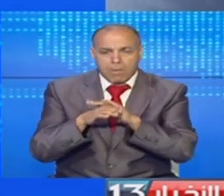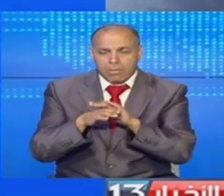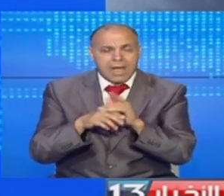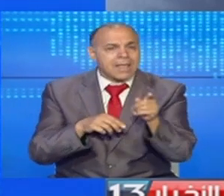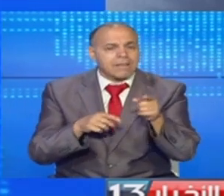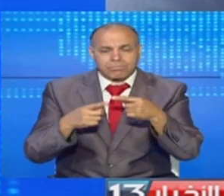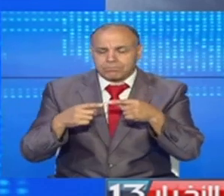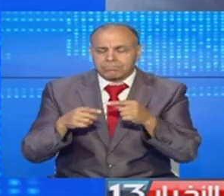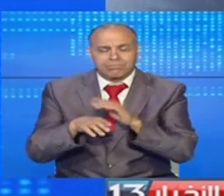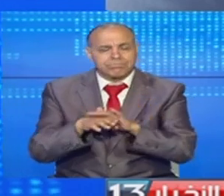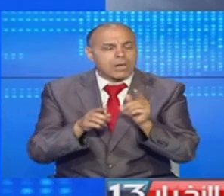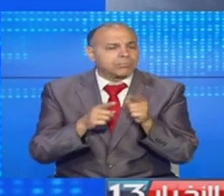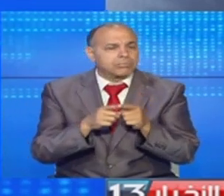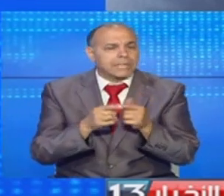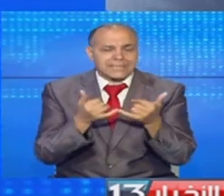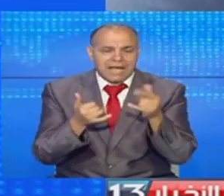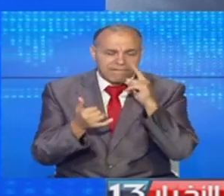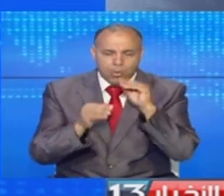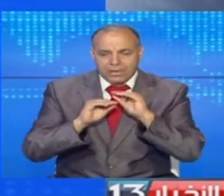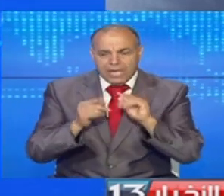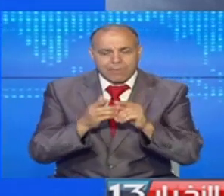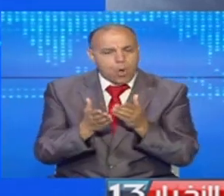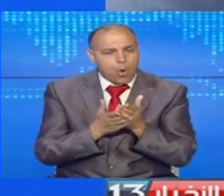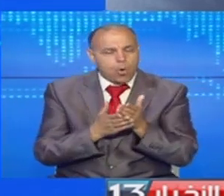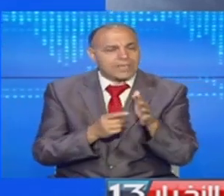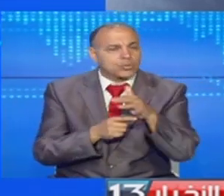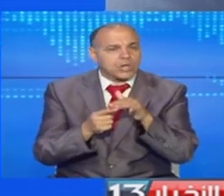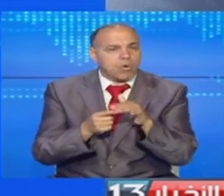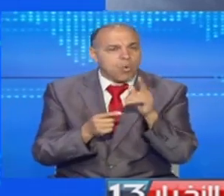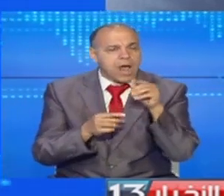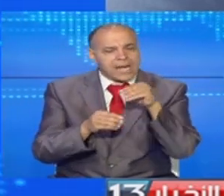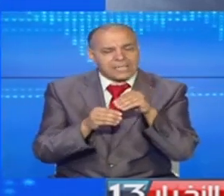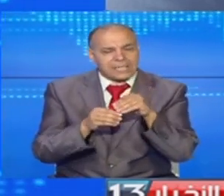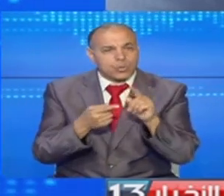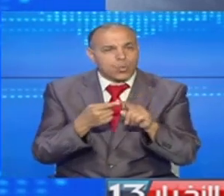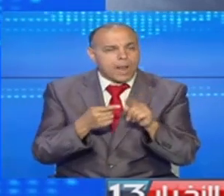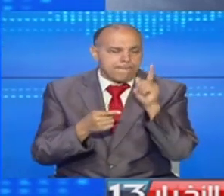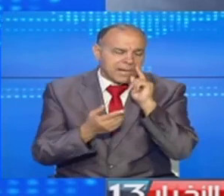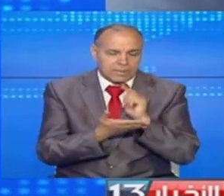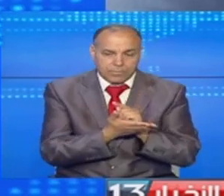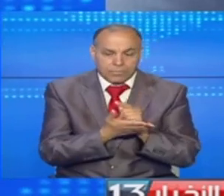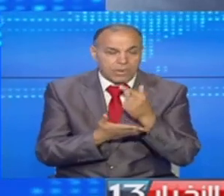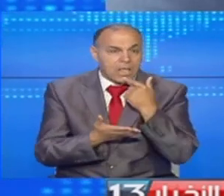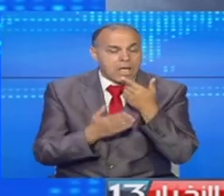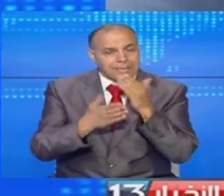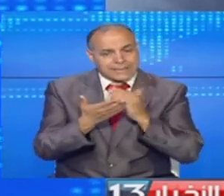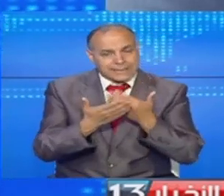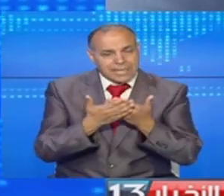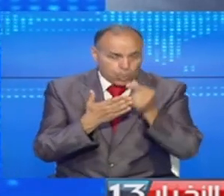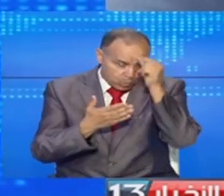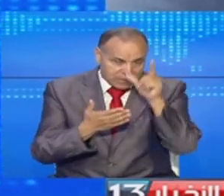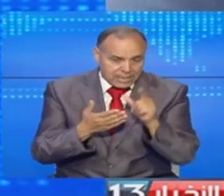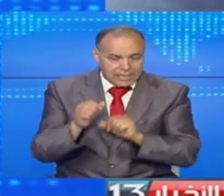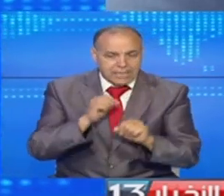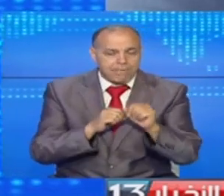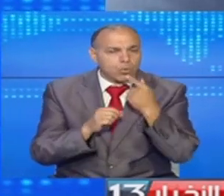تخص ميادين عامة كالصحة والتعليم والحقوق الاجتماعية والاقتصادية للمرأة. استشارة وطنية